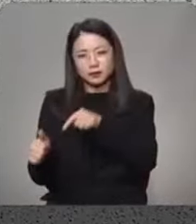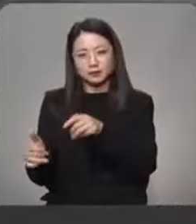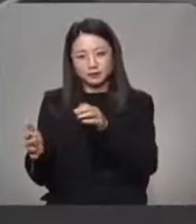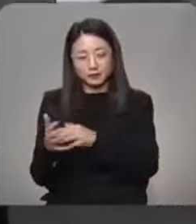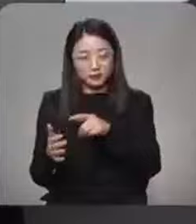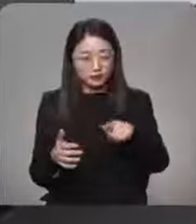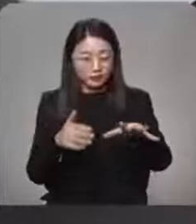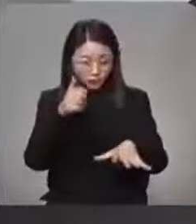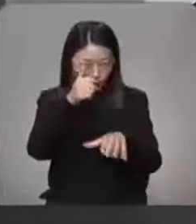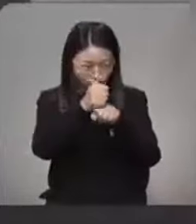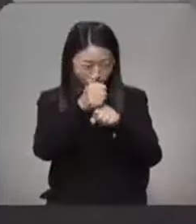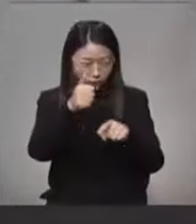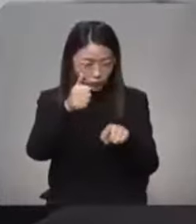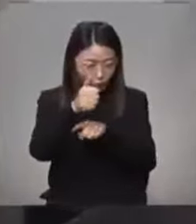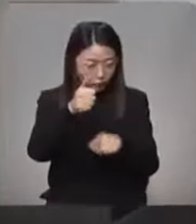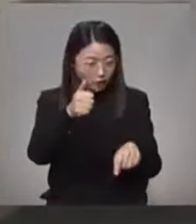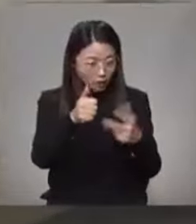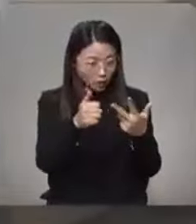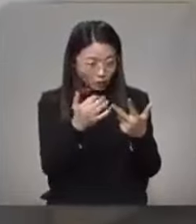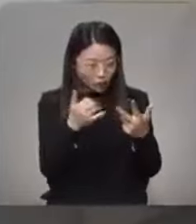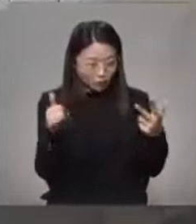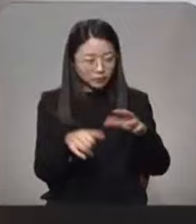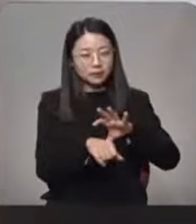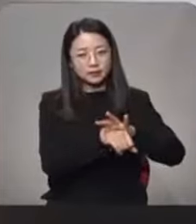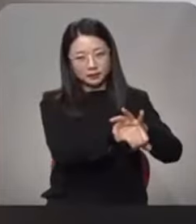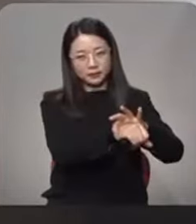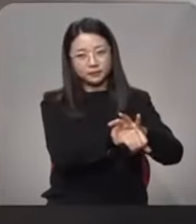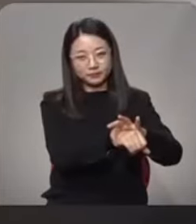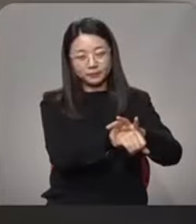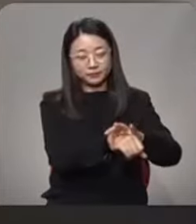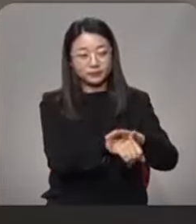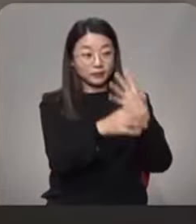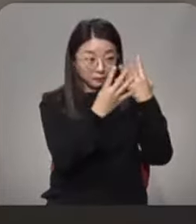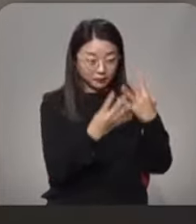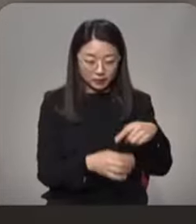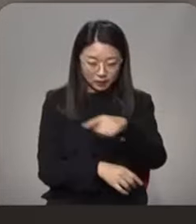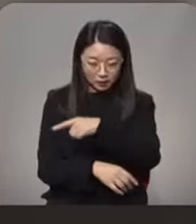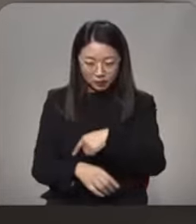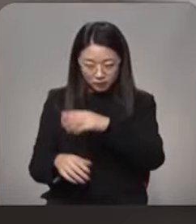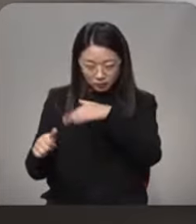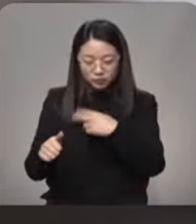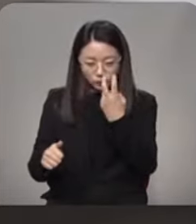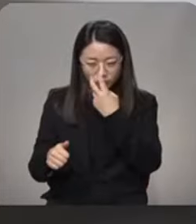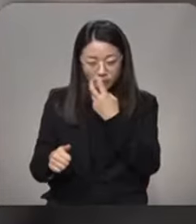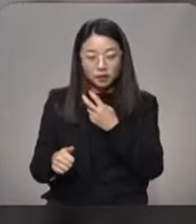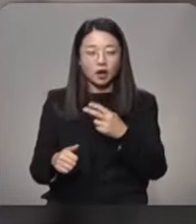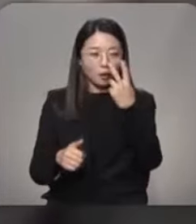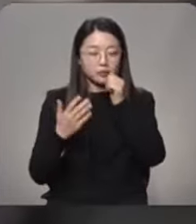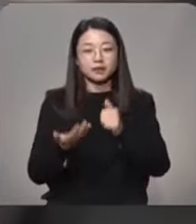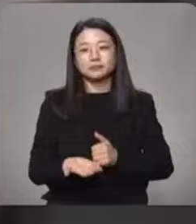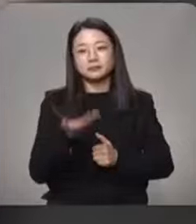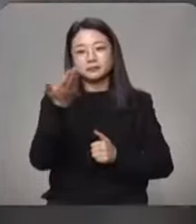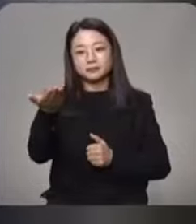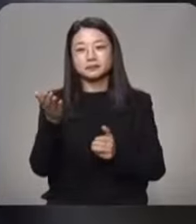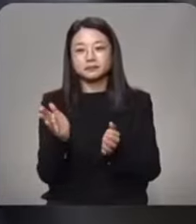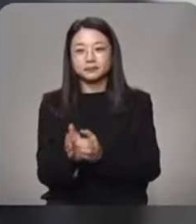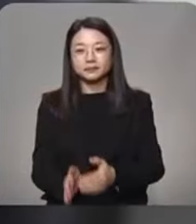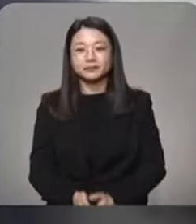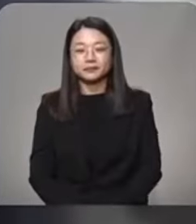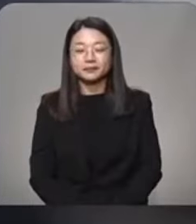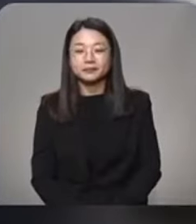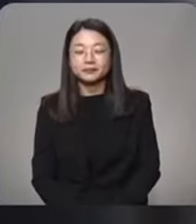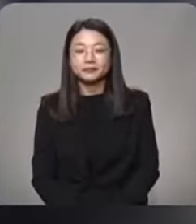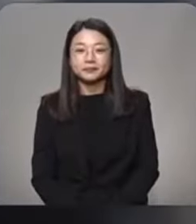용은 관 명은 구속 상태로 나머지는 불구속 상태로 검찰에 넘겼습니다 KBS 뉴스